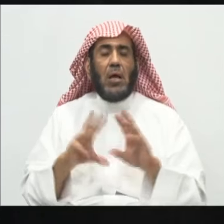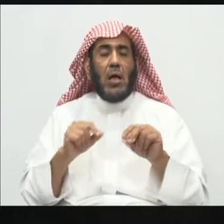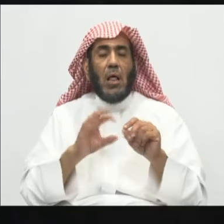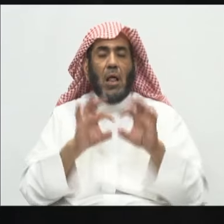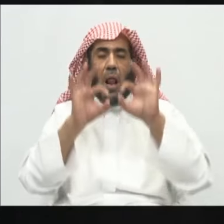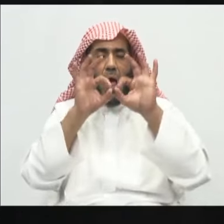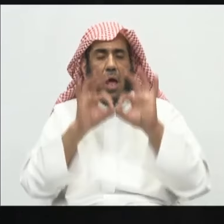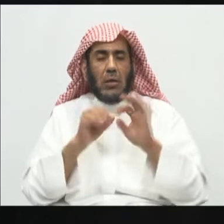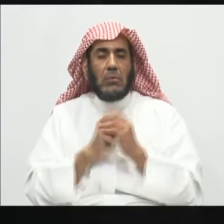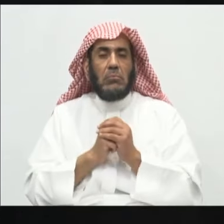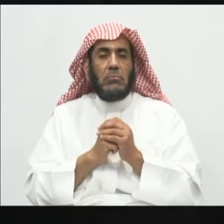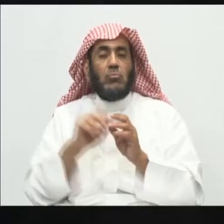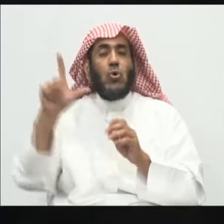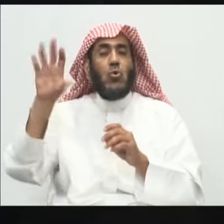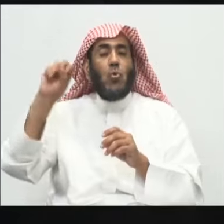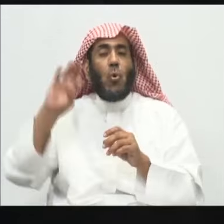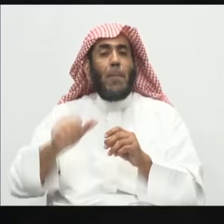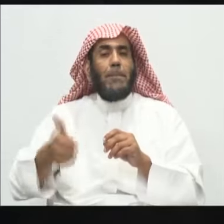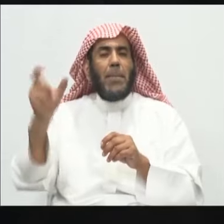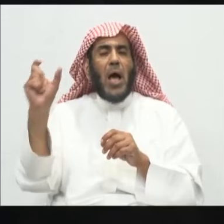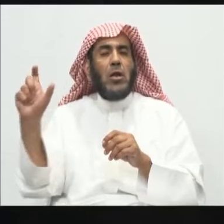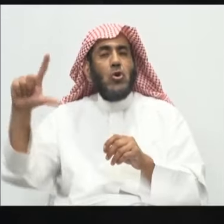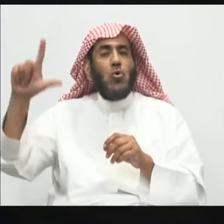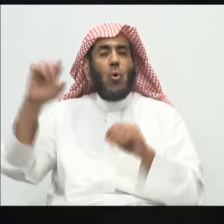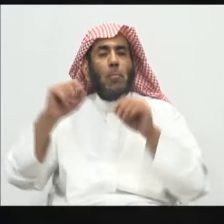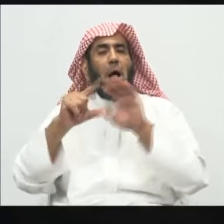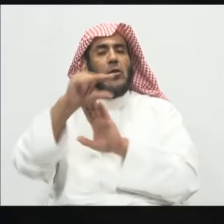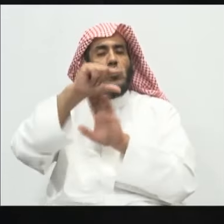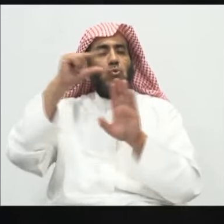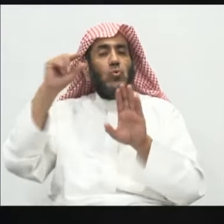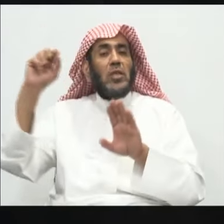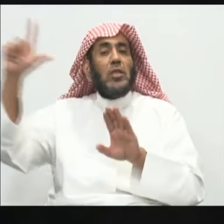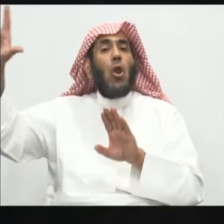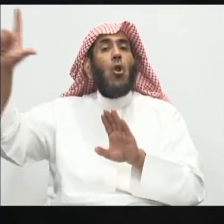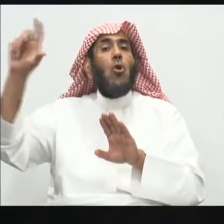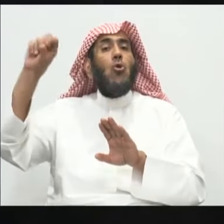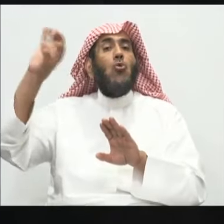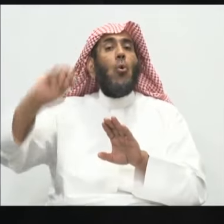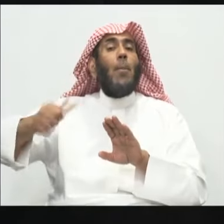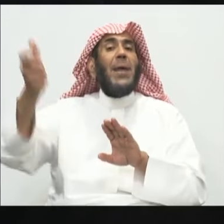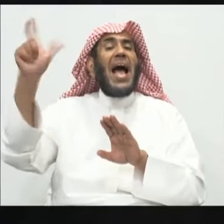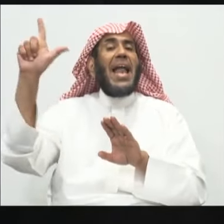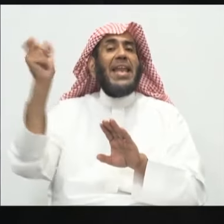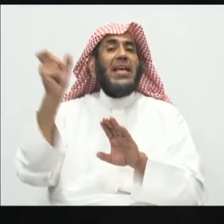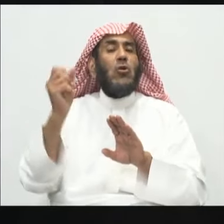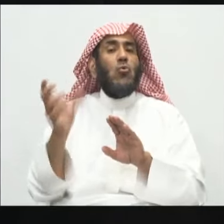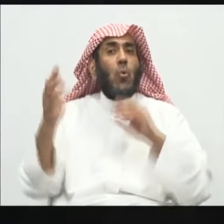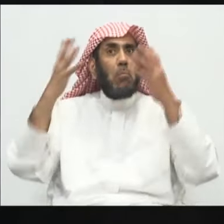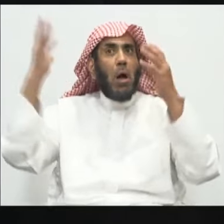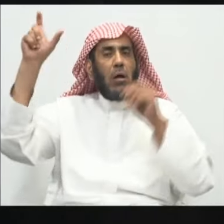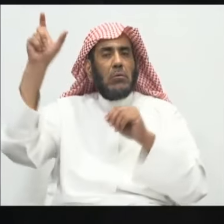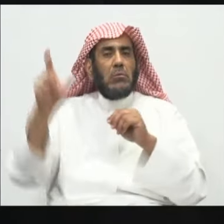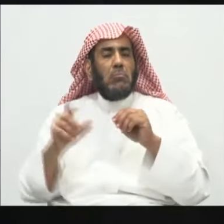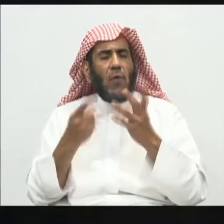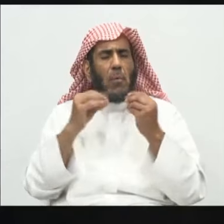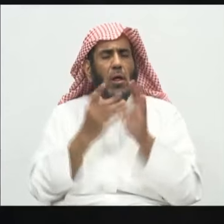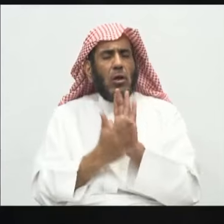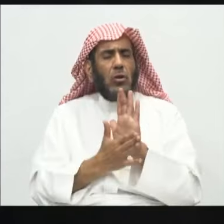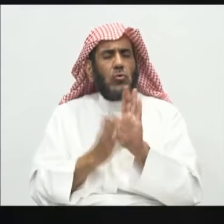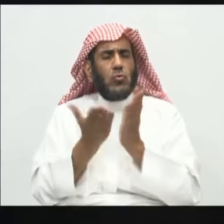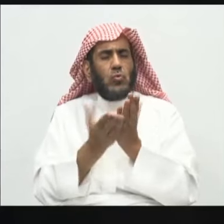هي ايات لقمان في سوره لقمان لاحظ هنا في مواعض طبعا ما الذي فهمناه من هذا النص نحن قرانا